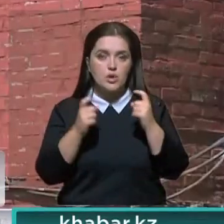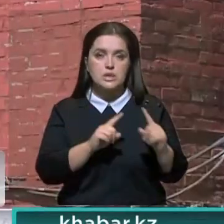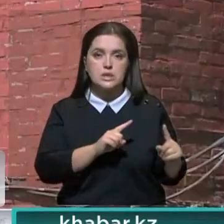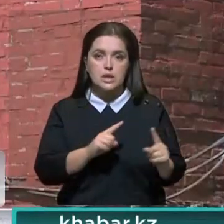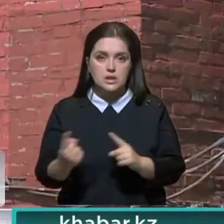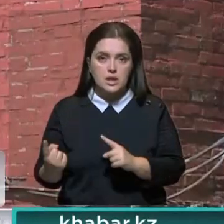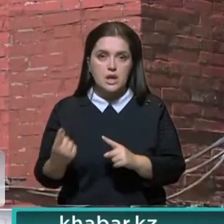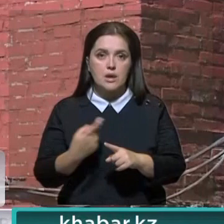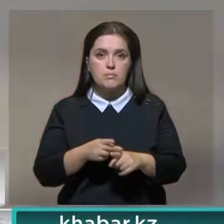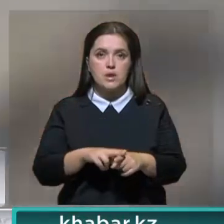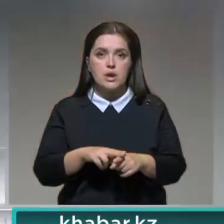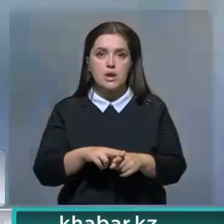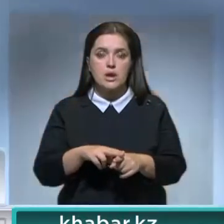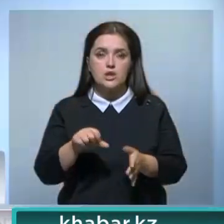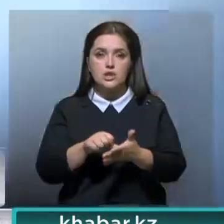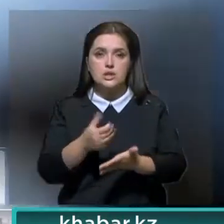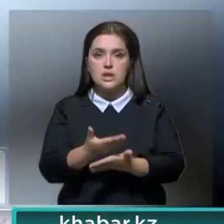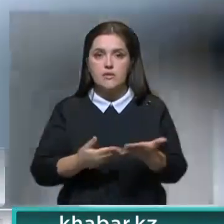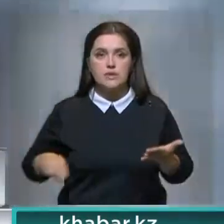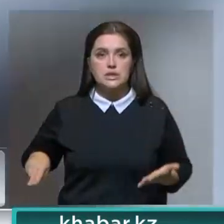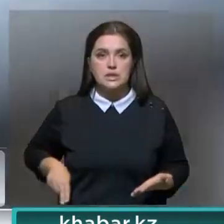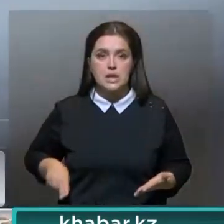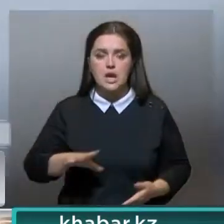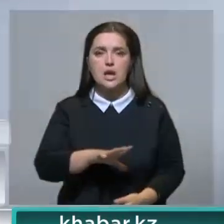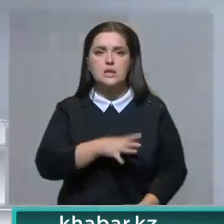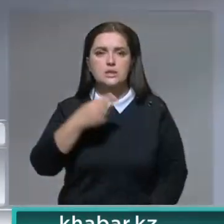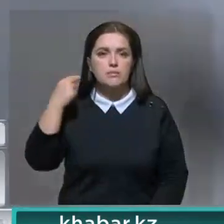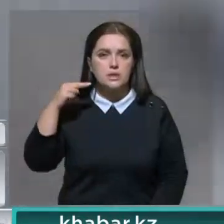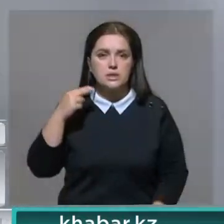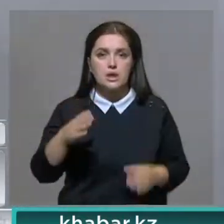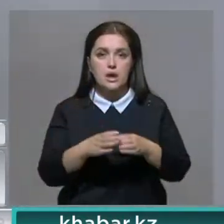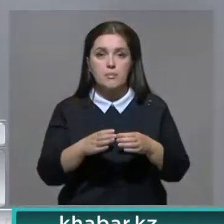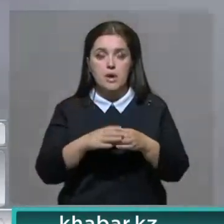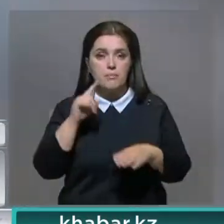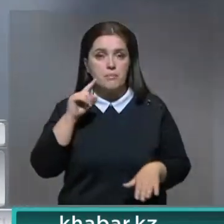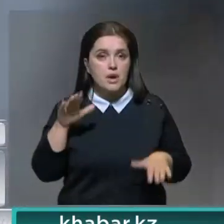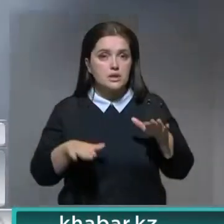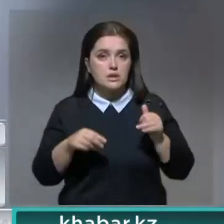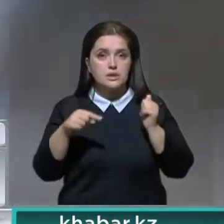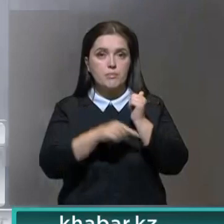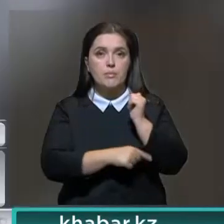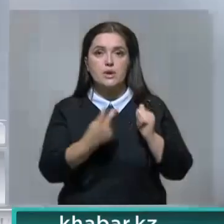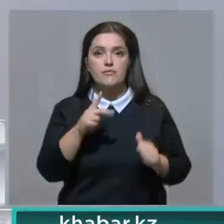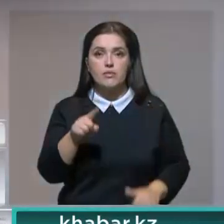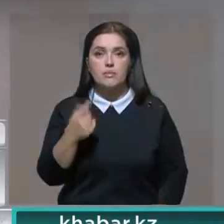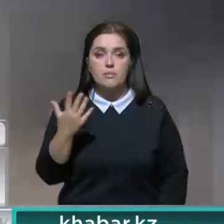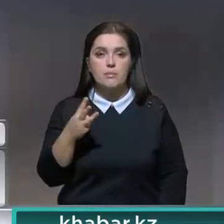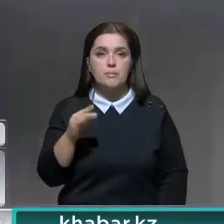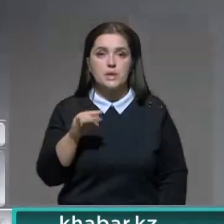что задержаны некоторые из членов совета директоров станции и экс-президент компании. Их подозревают в хищении более